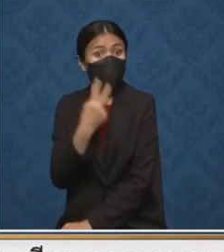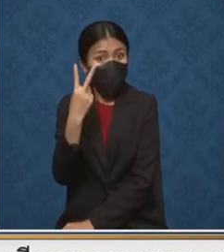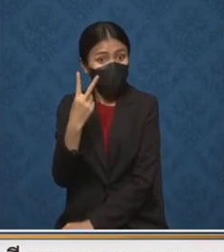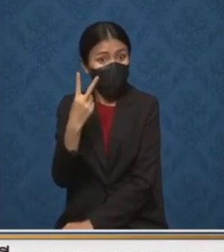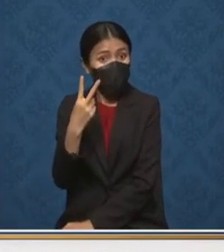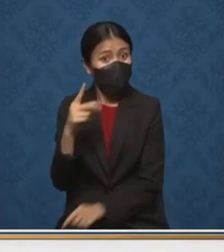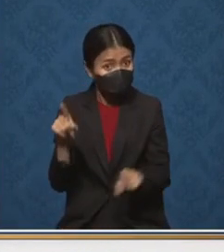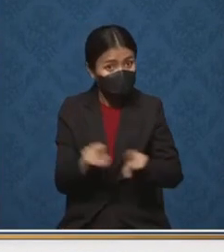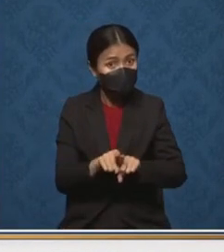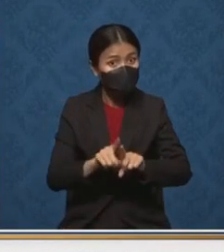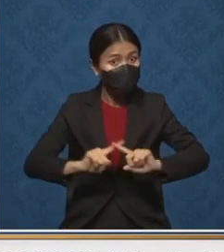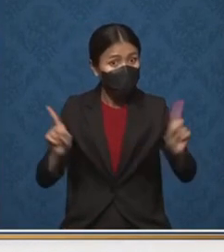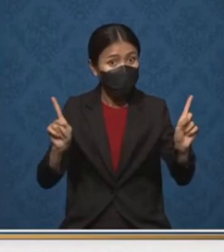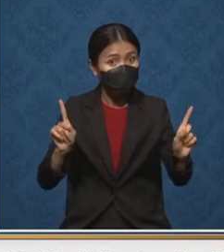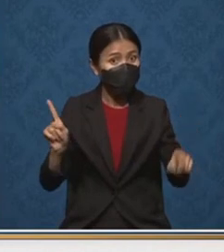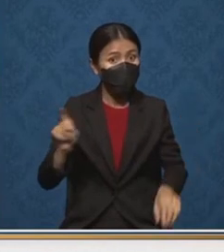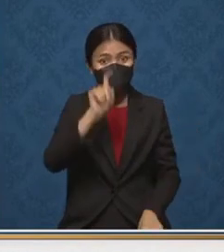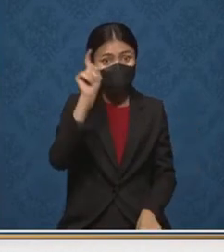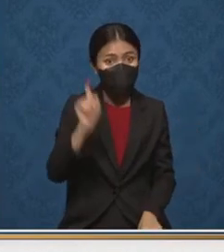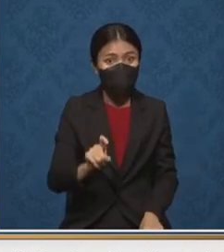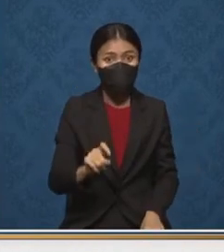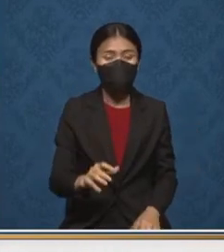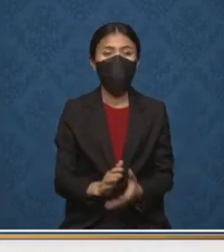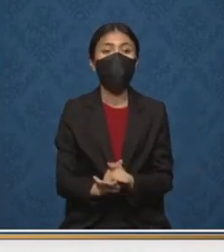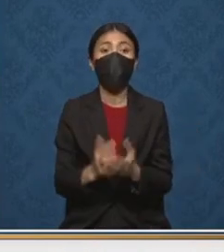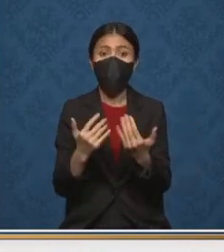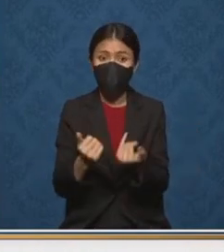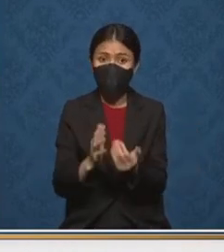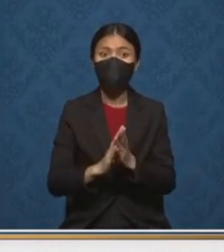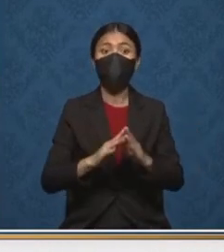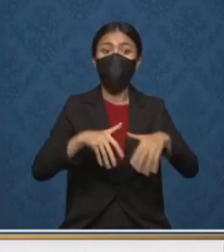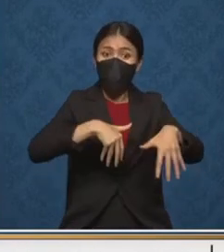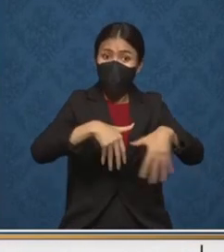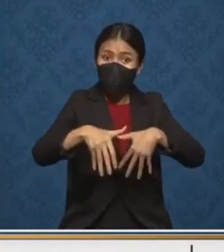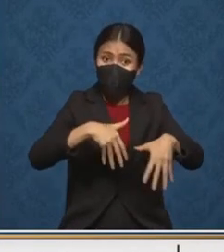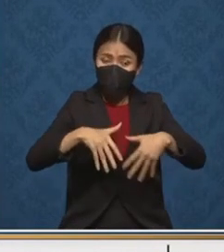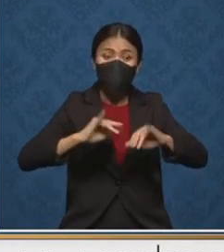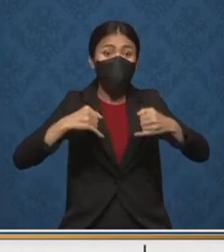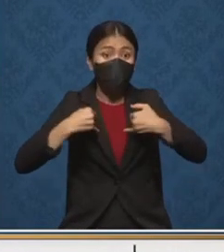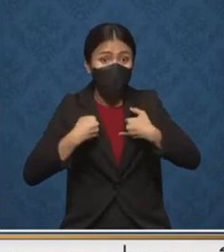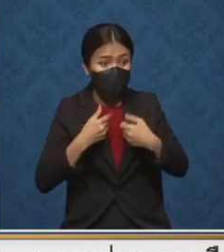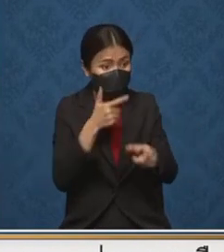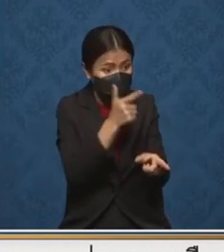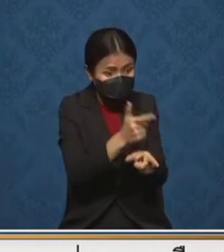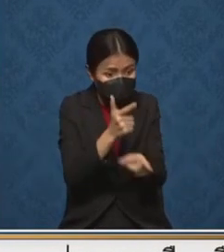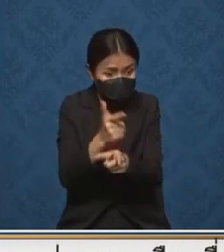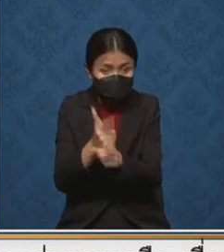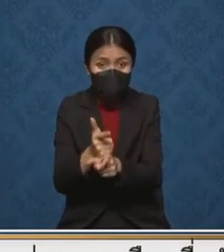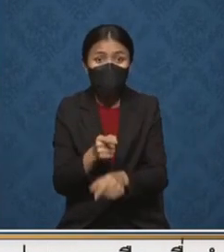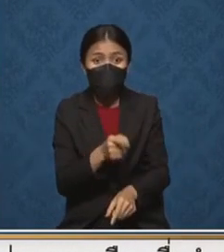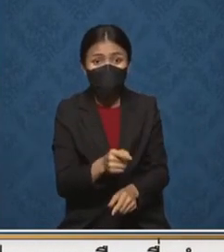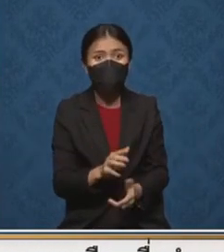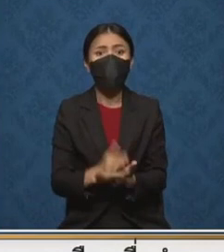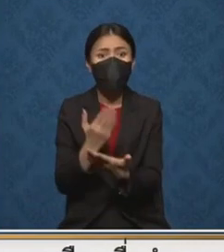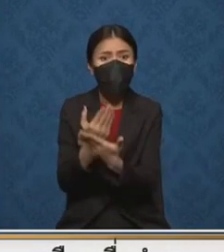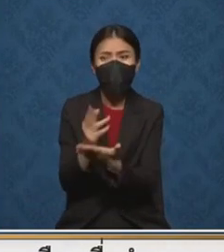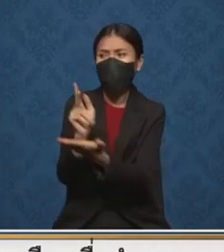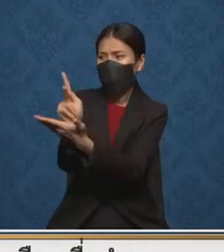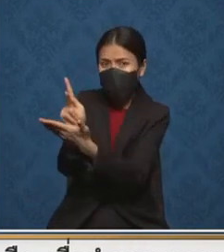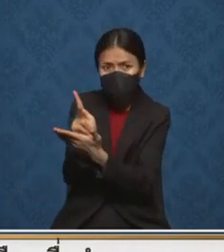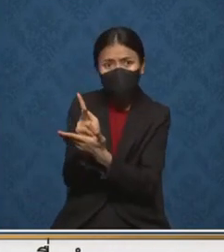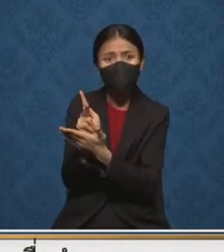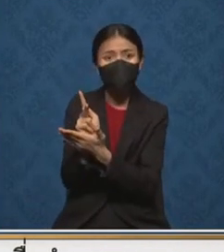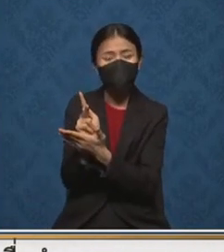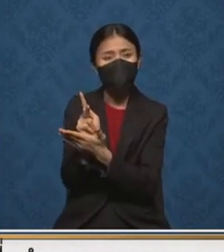กันพี่น้องกสิกรที่เลี้ยงโคกระบือนะเนี่ยเป็นหนี้สินอยู่